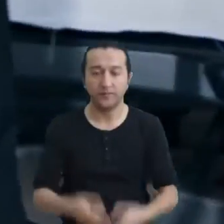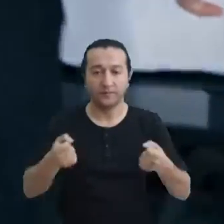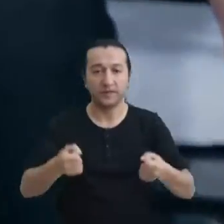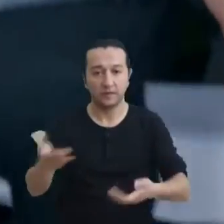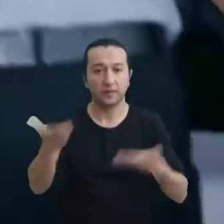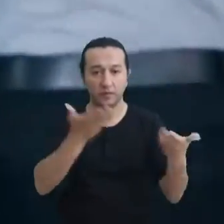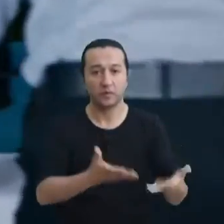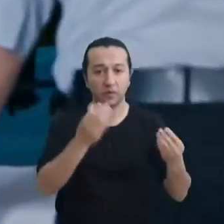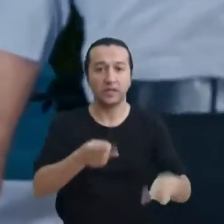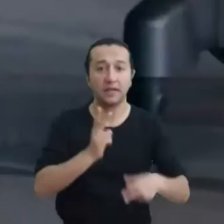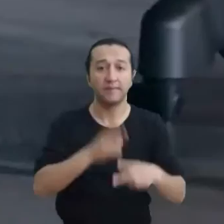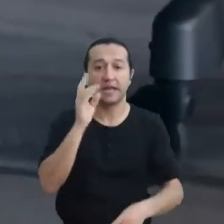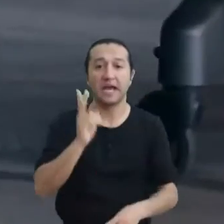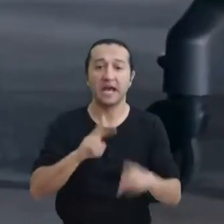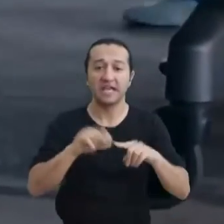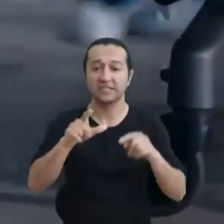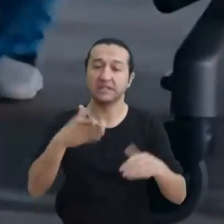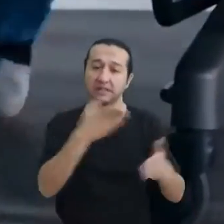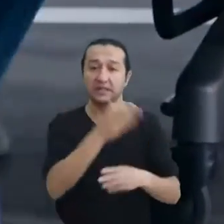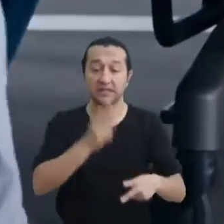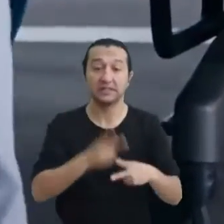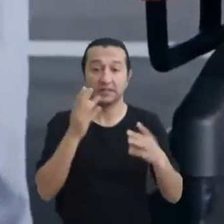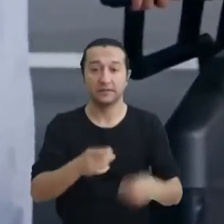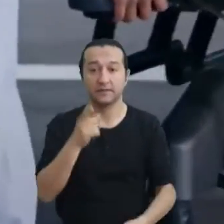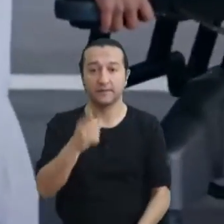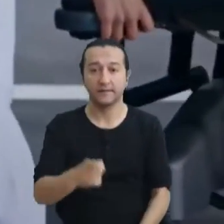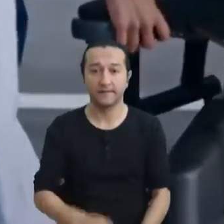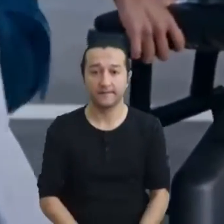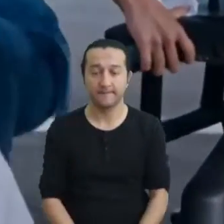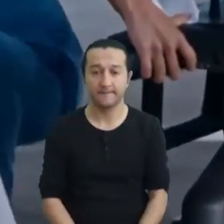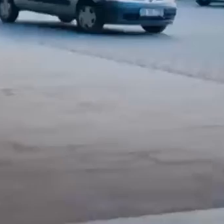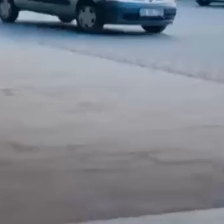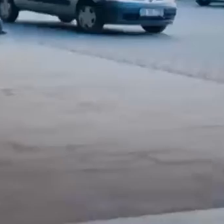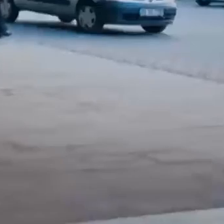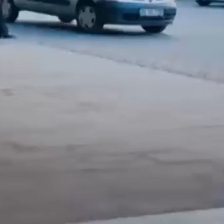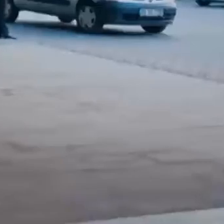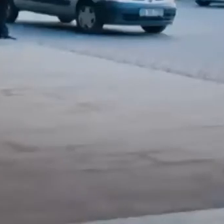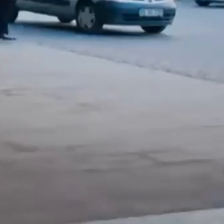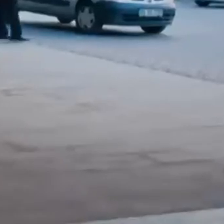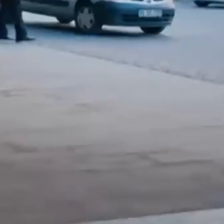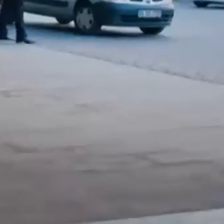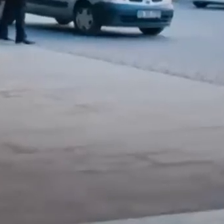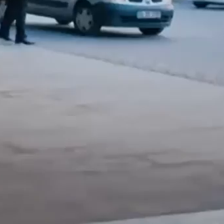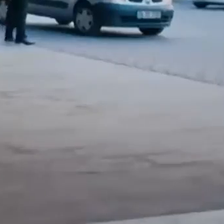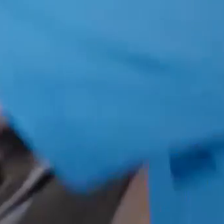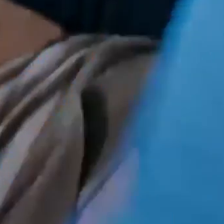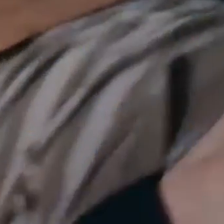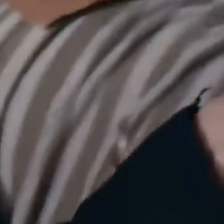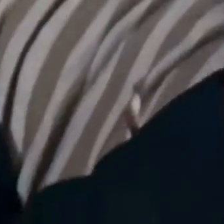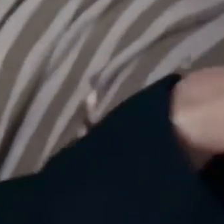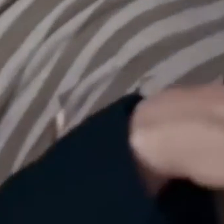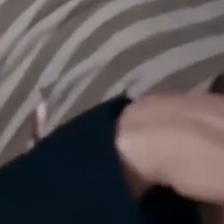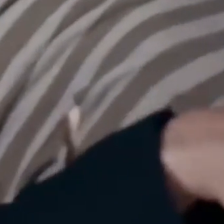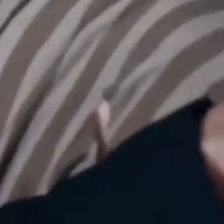yol verin. Hemen acil alın. Acele edin. Mavi formalı sağlık görevlileri kolları ve bacaklarından